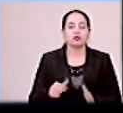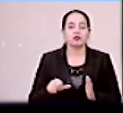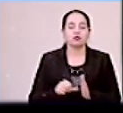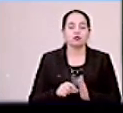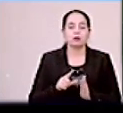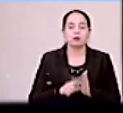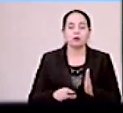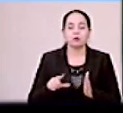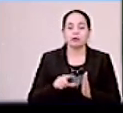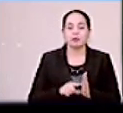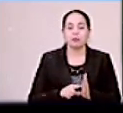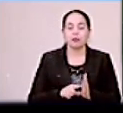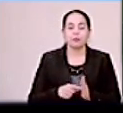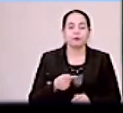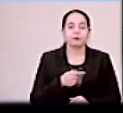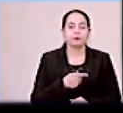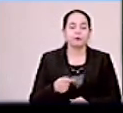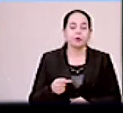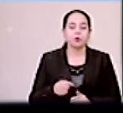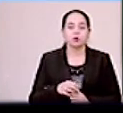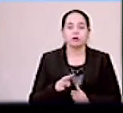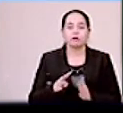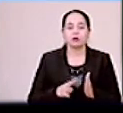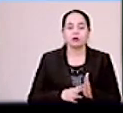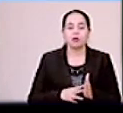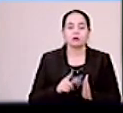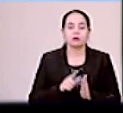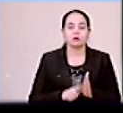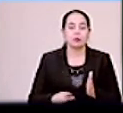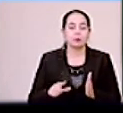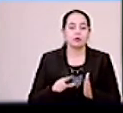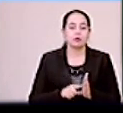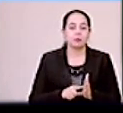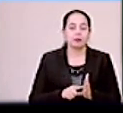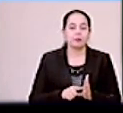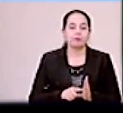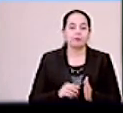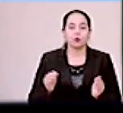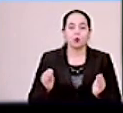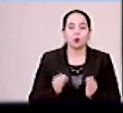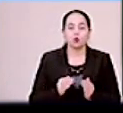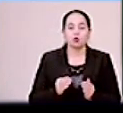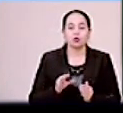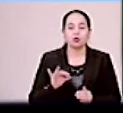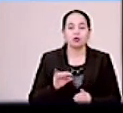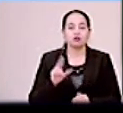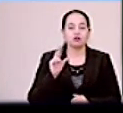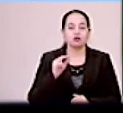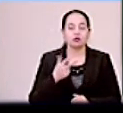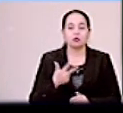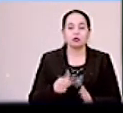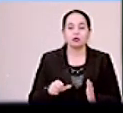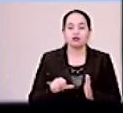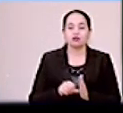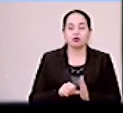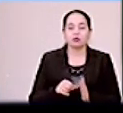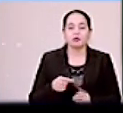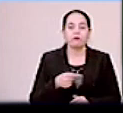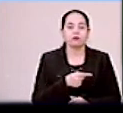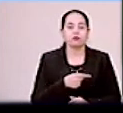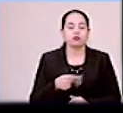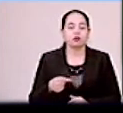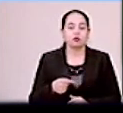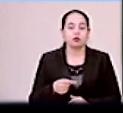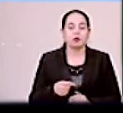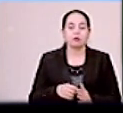36 77 минус 19 77. Устно из числа 36